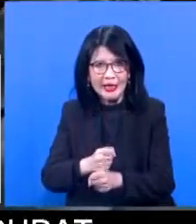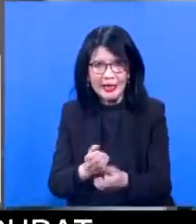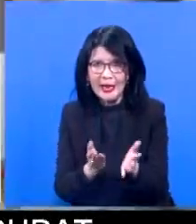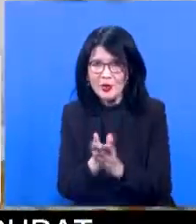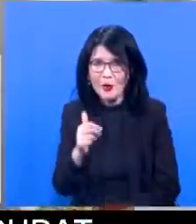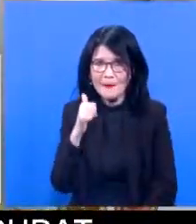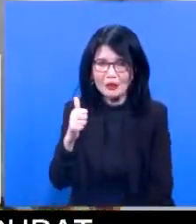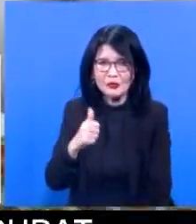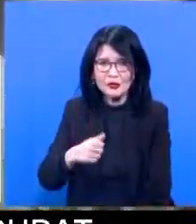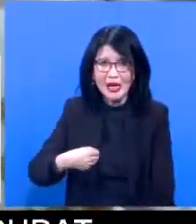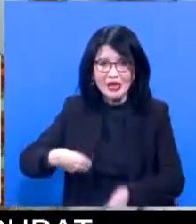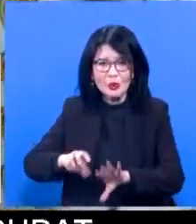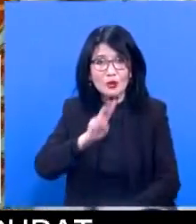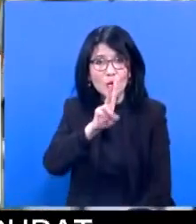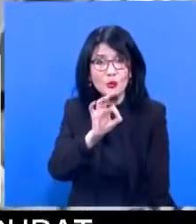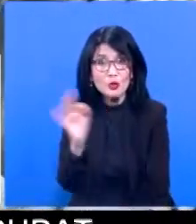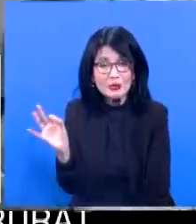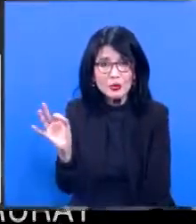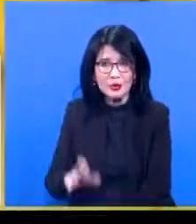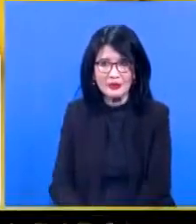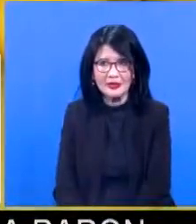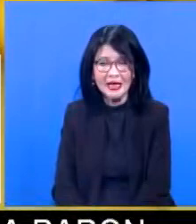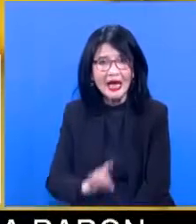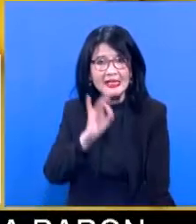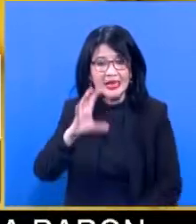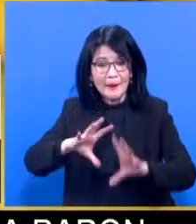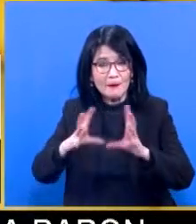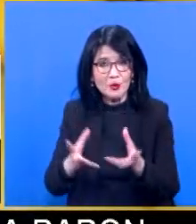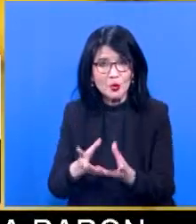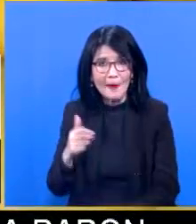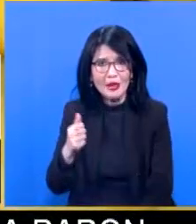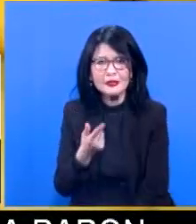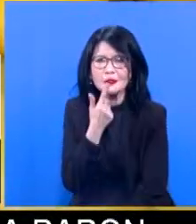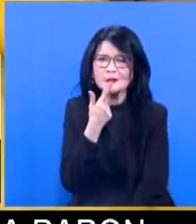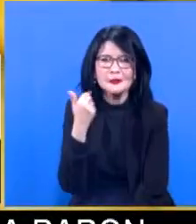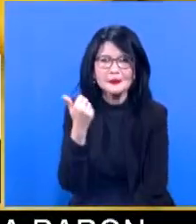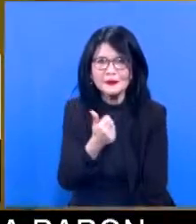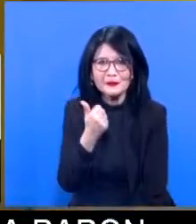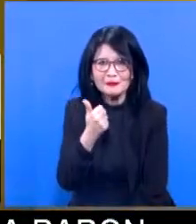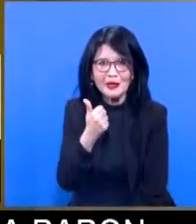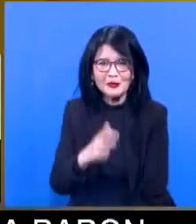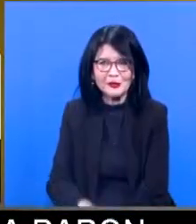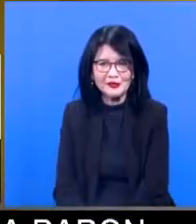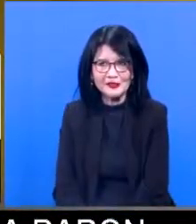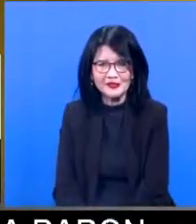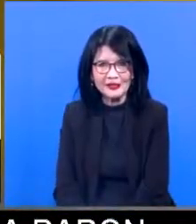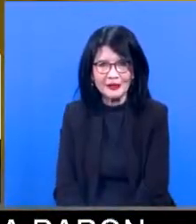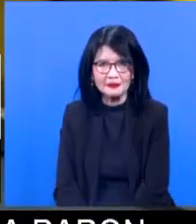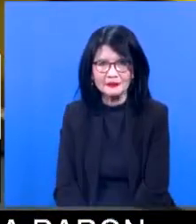premium ini dijual Rp20.000. Tak hanya bentuk yang menarik, rasa buah melon kualitas ekspor ini tak diragukan